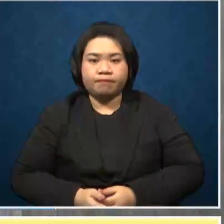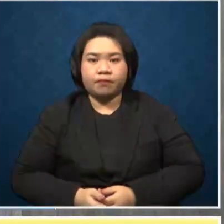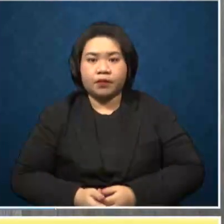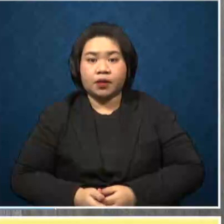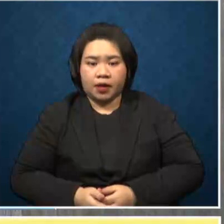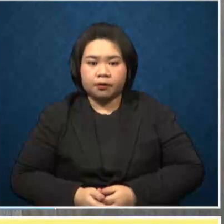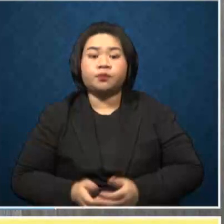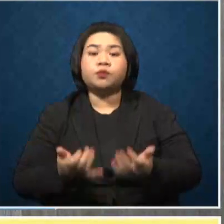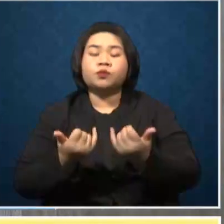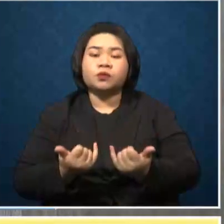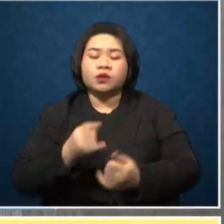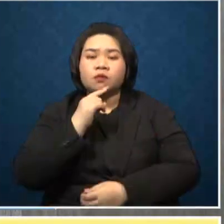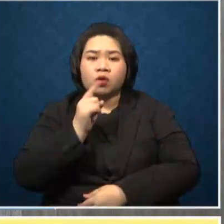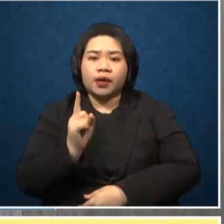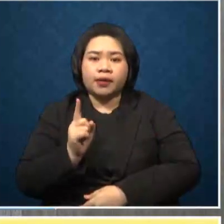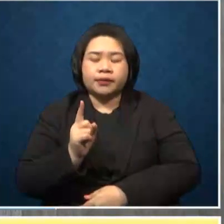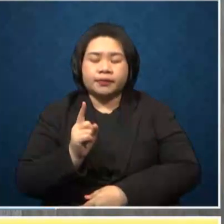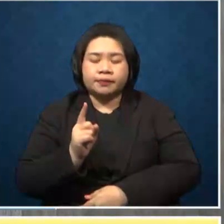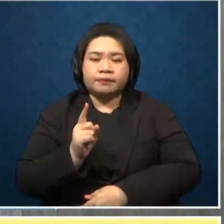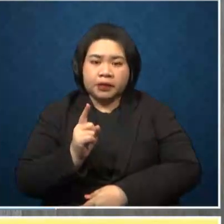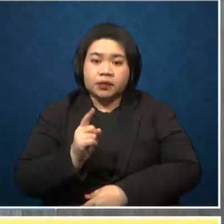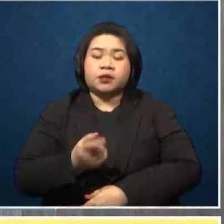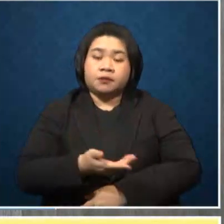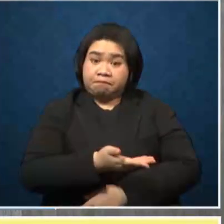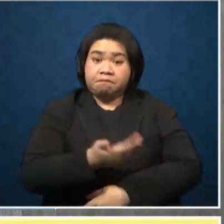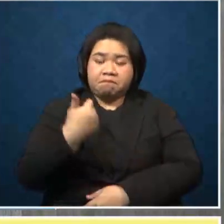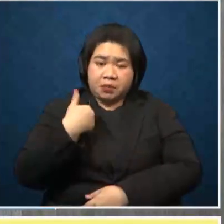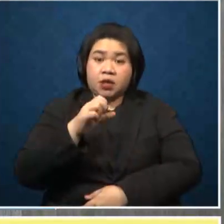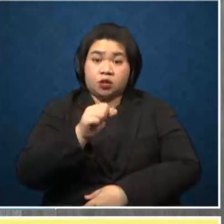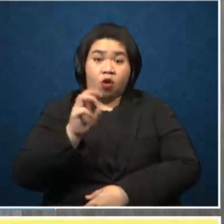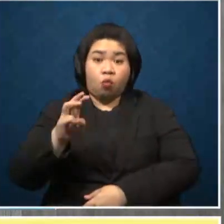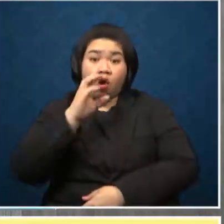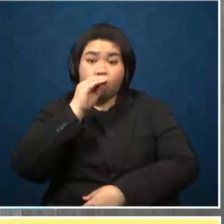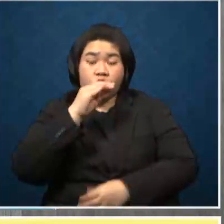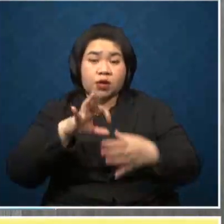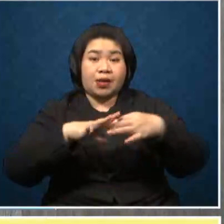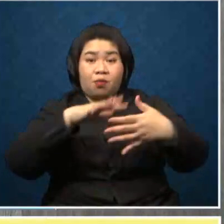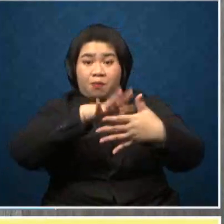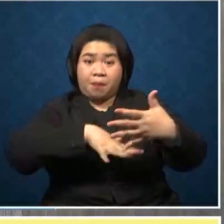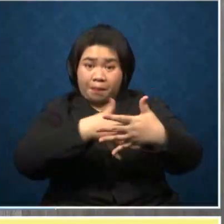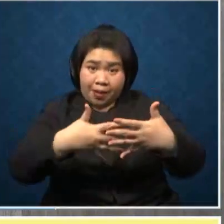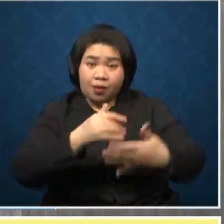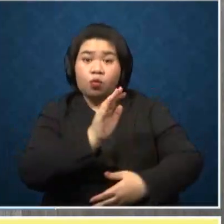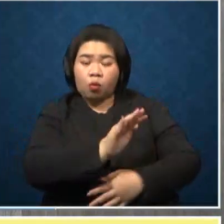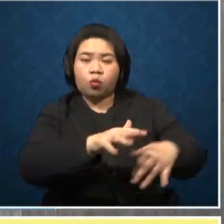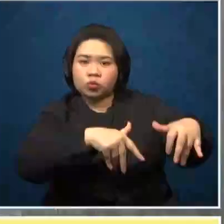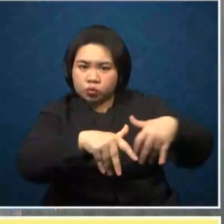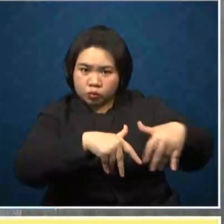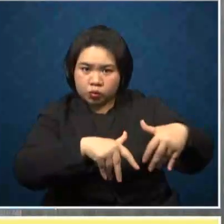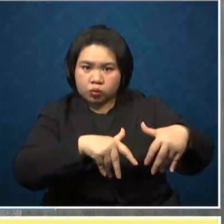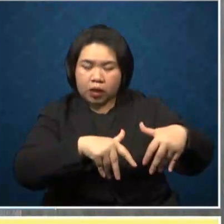สุดท้ายเพื่อนสมาชิกพูดถึงเรื่องแผนอาจจะเป็นแผนชุมชน